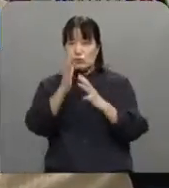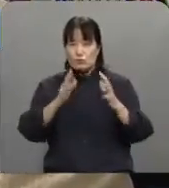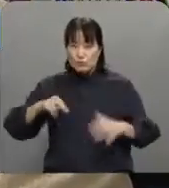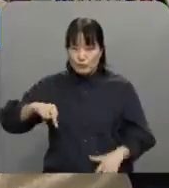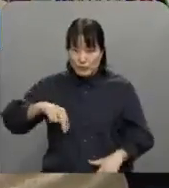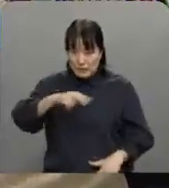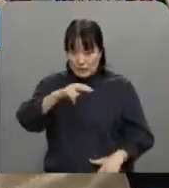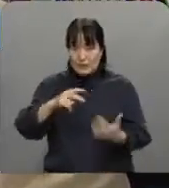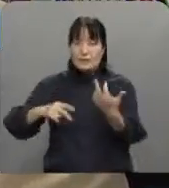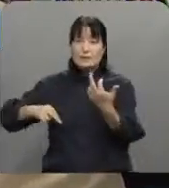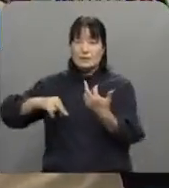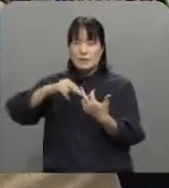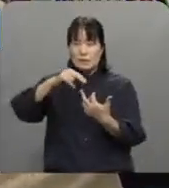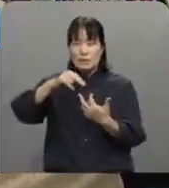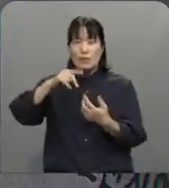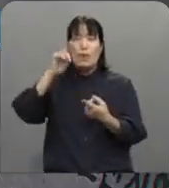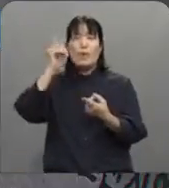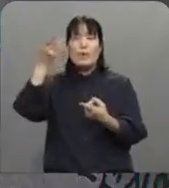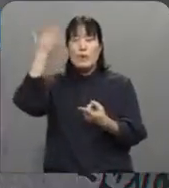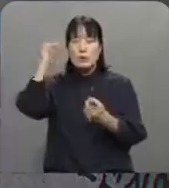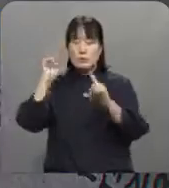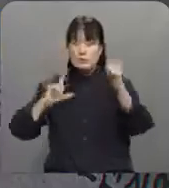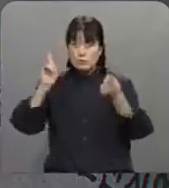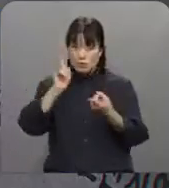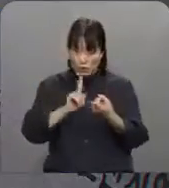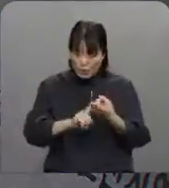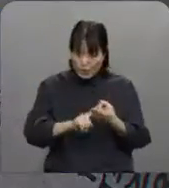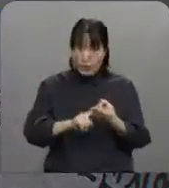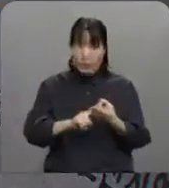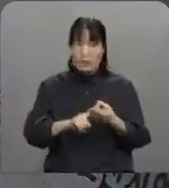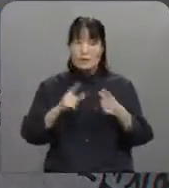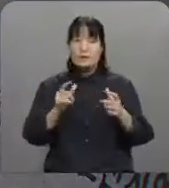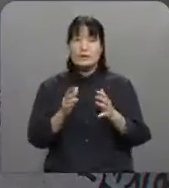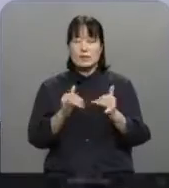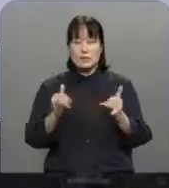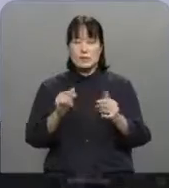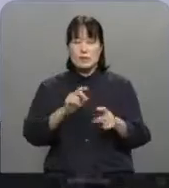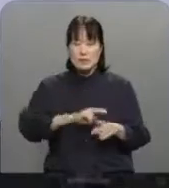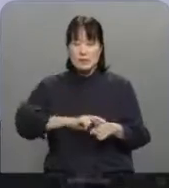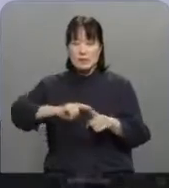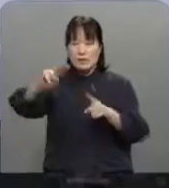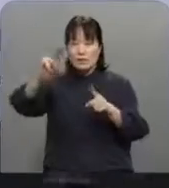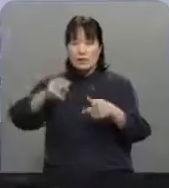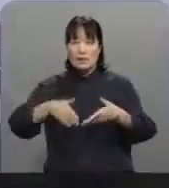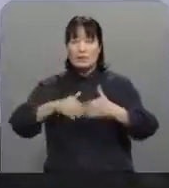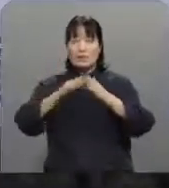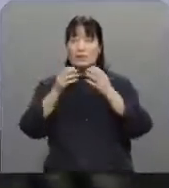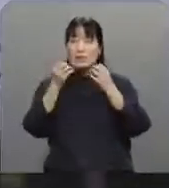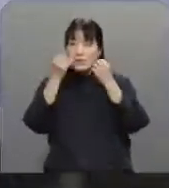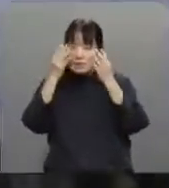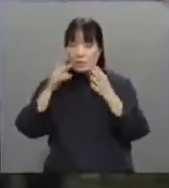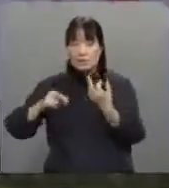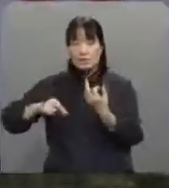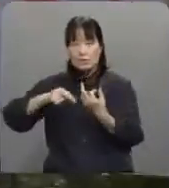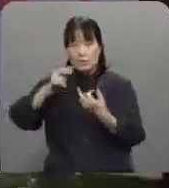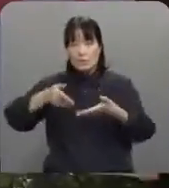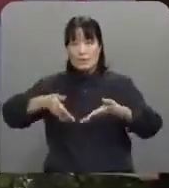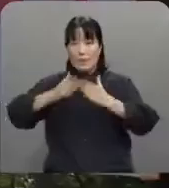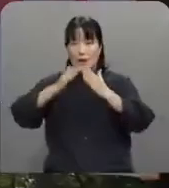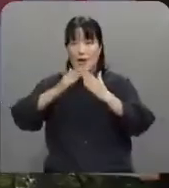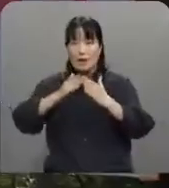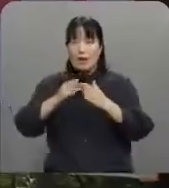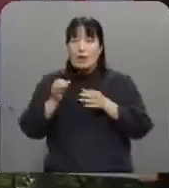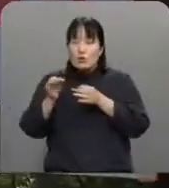등산로라든가 이런 데는 그냥 그대로이란 말이죠. 이 때문에 지역 주민들은 케이블카 건설이나 신규 등산로 개설 등 대규모